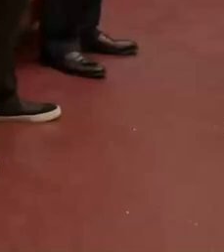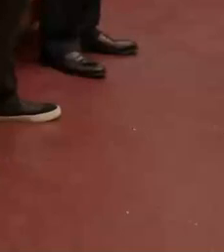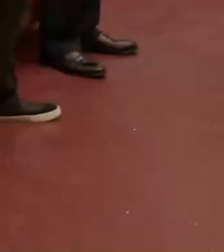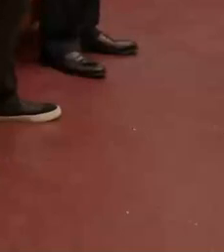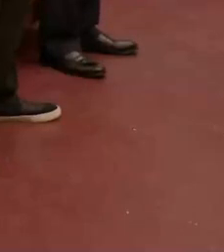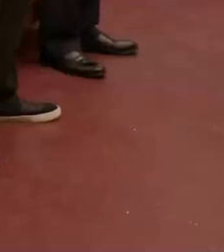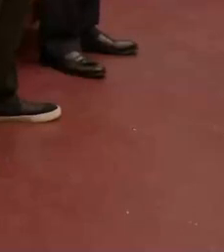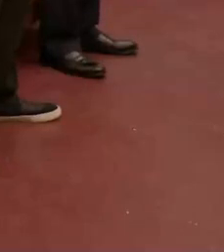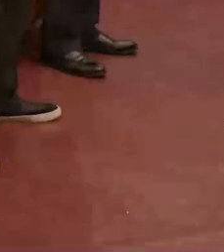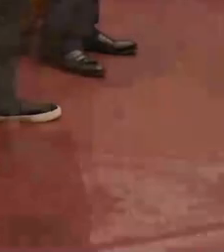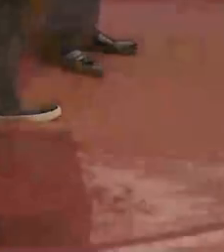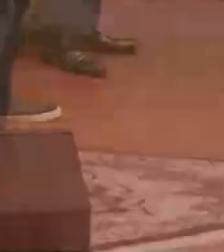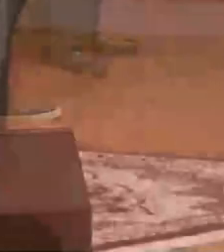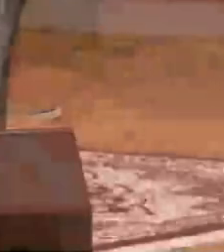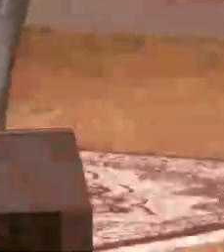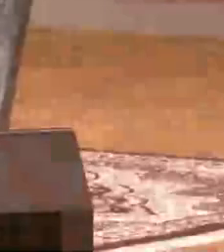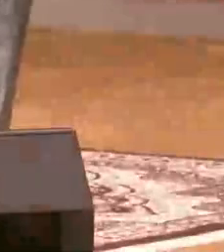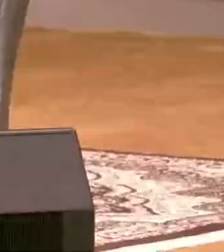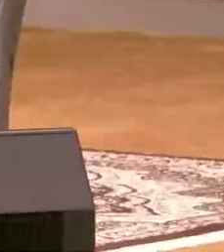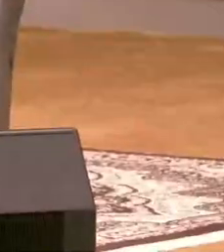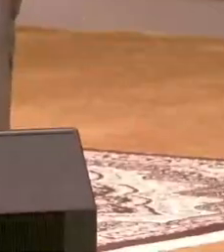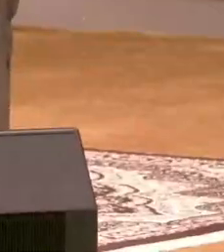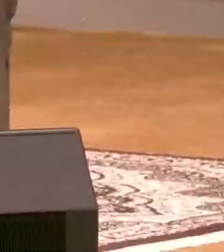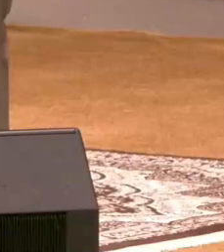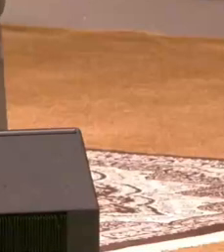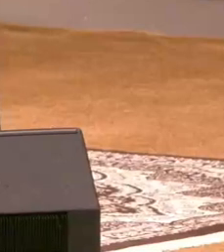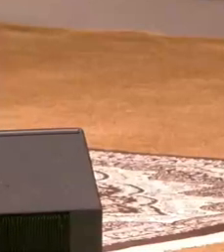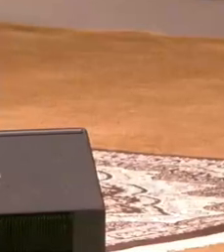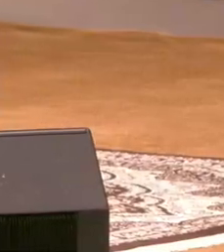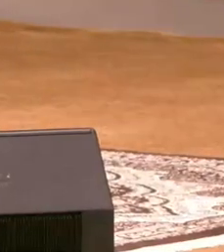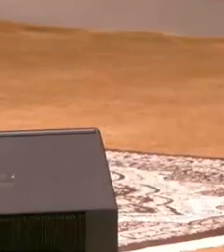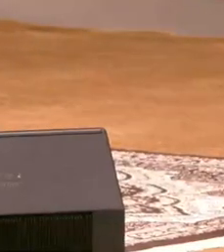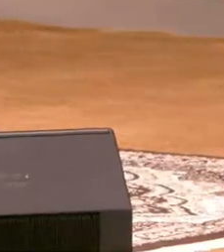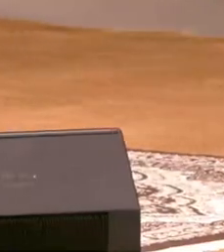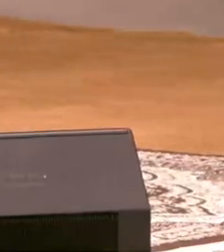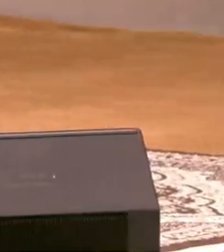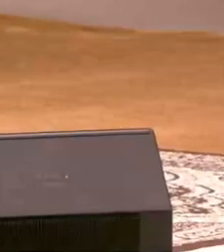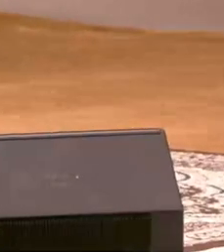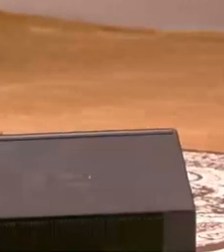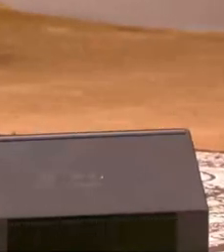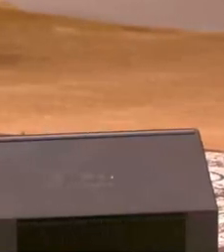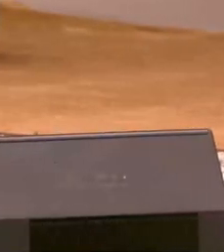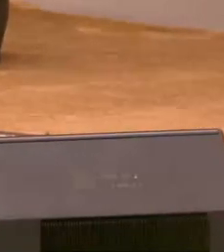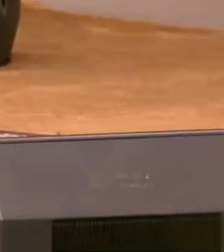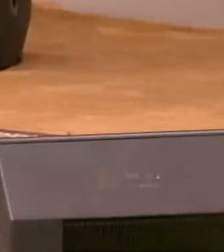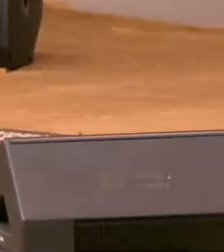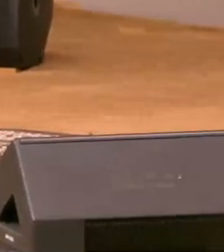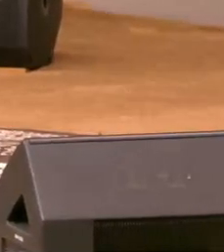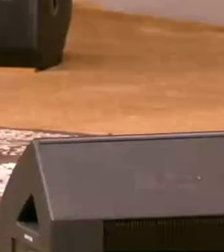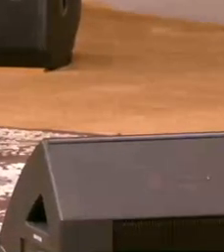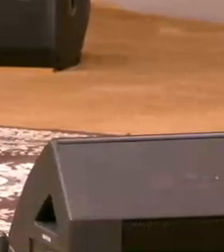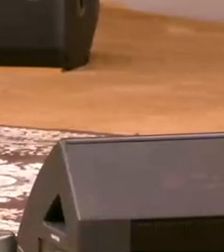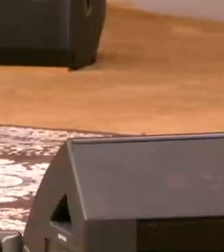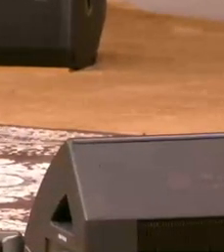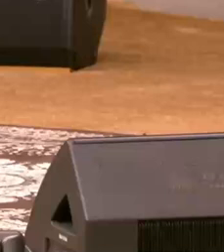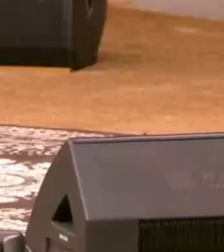Jésus-Christ. Père, nous te remercions ce jour pour l'étude biblique. Merci pour ta puissance